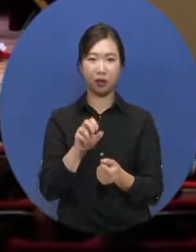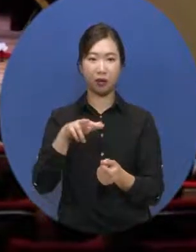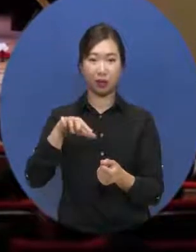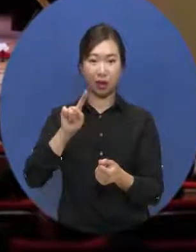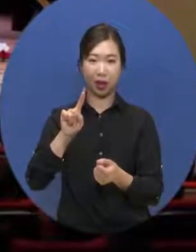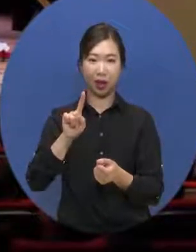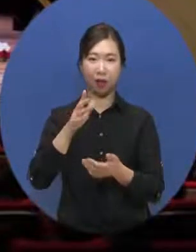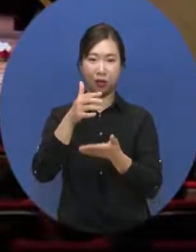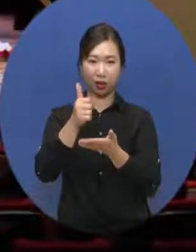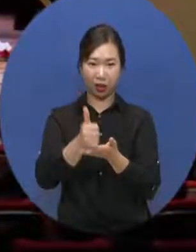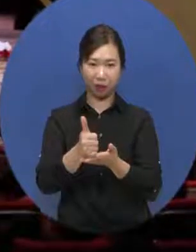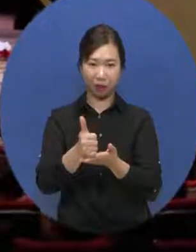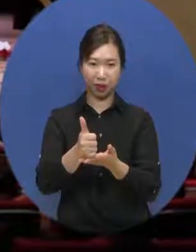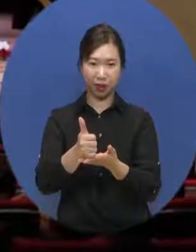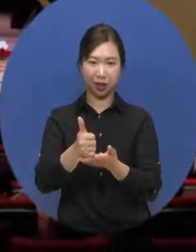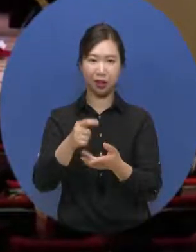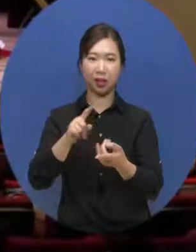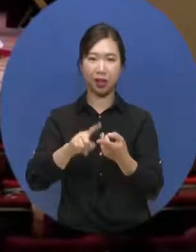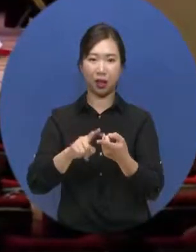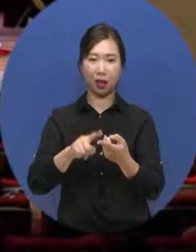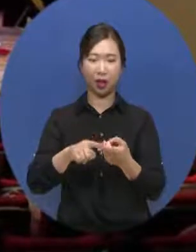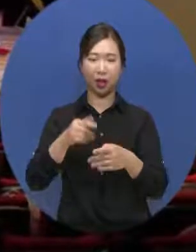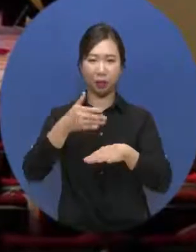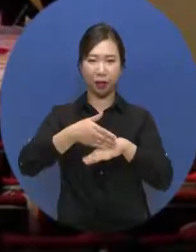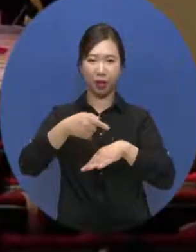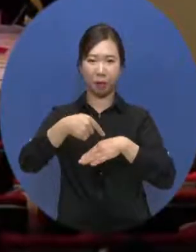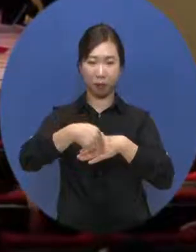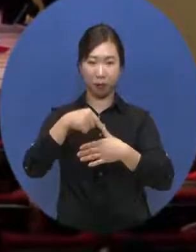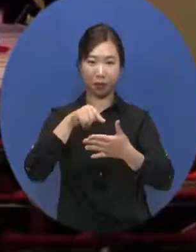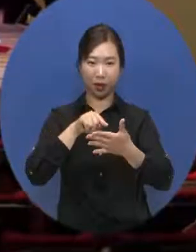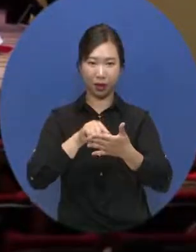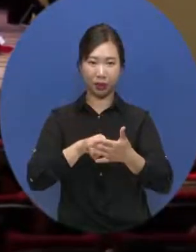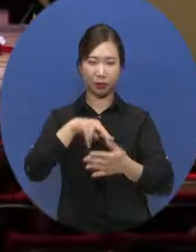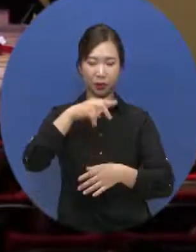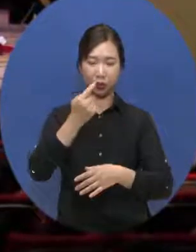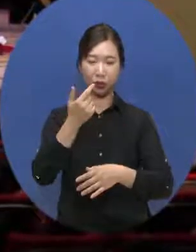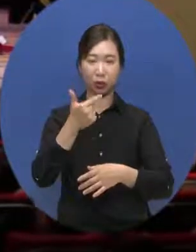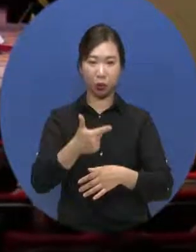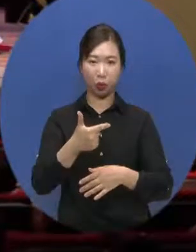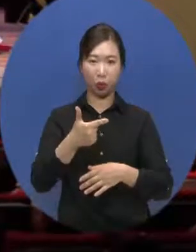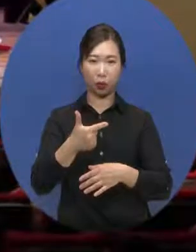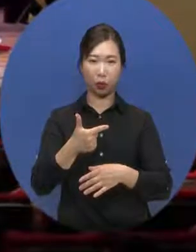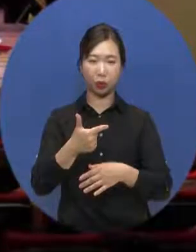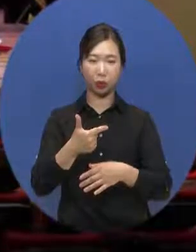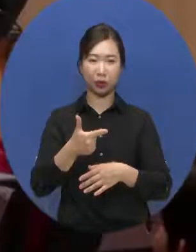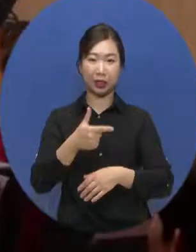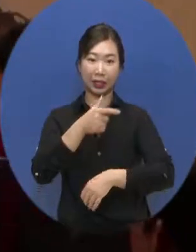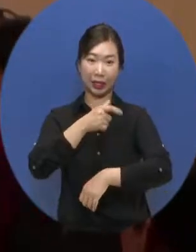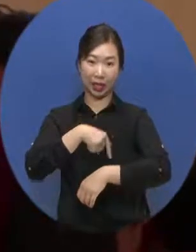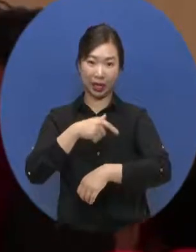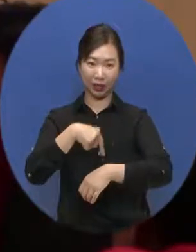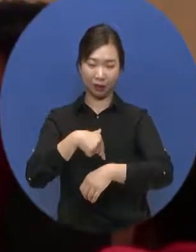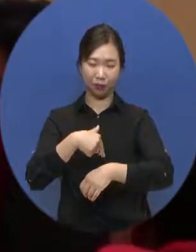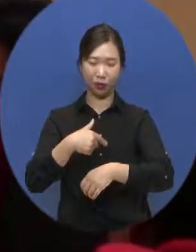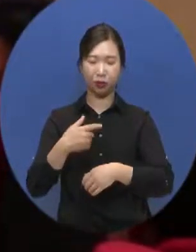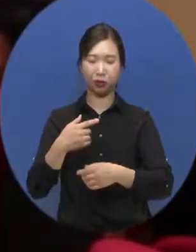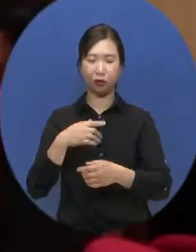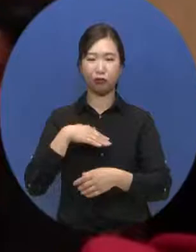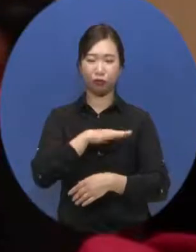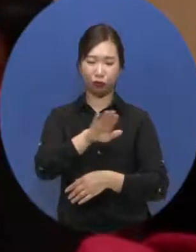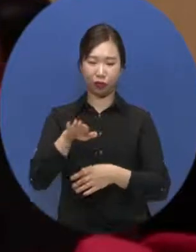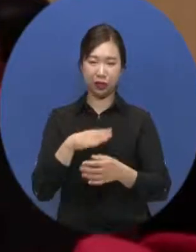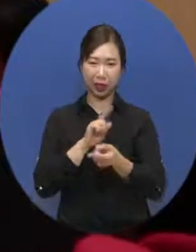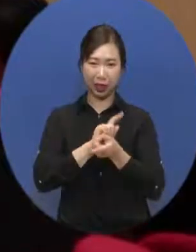모두의 감사의 마음을 우리 손민영 이사장님께서 우리 모두를 대신해서 전해주신 것